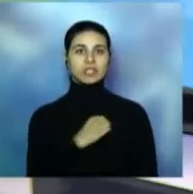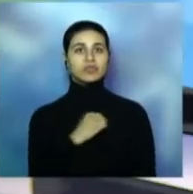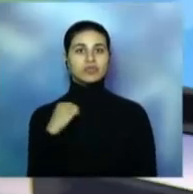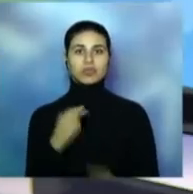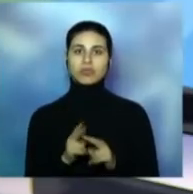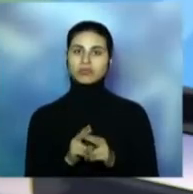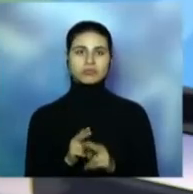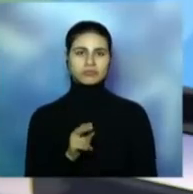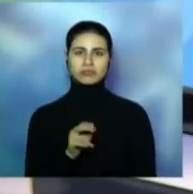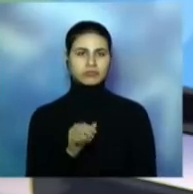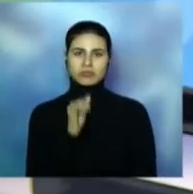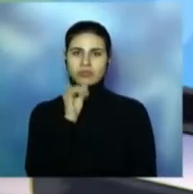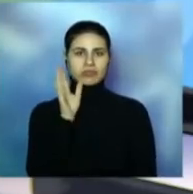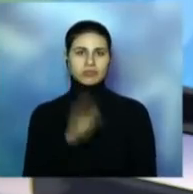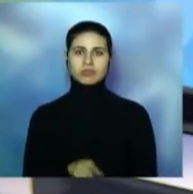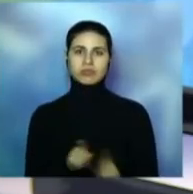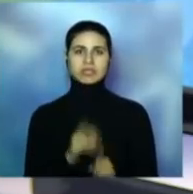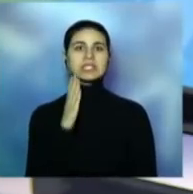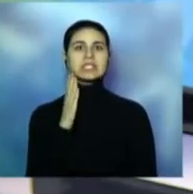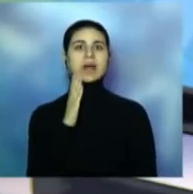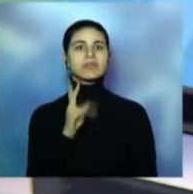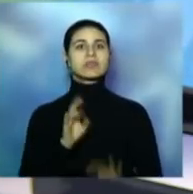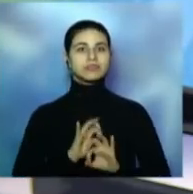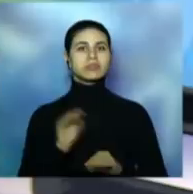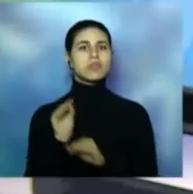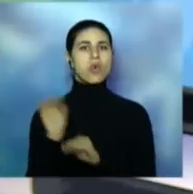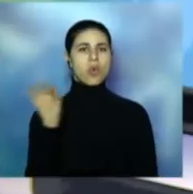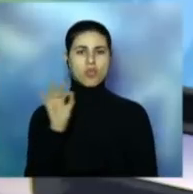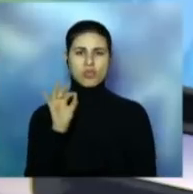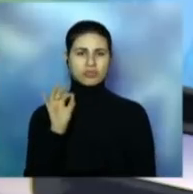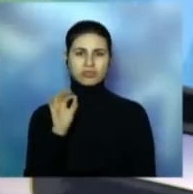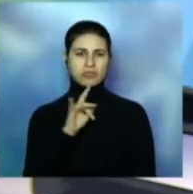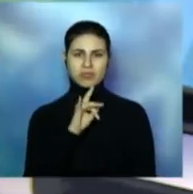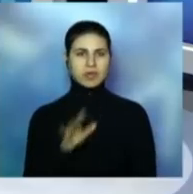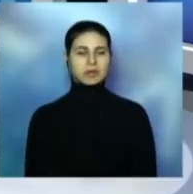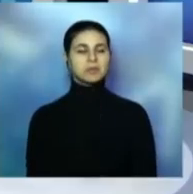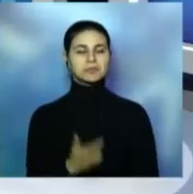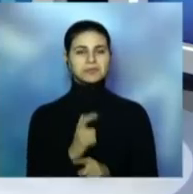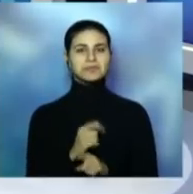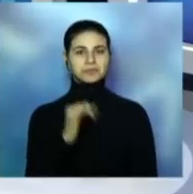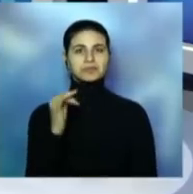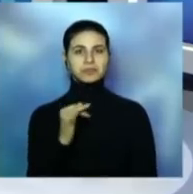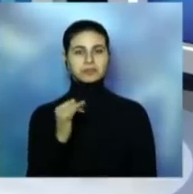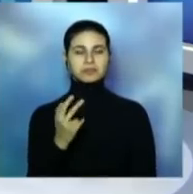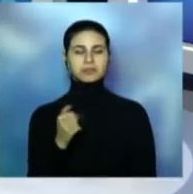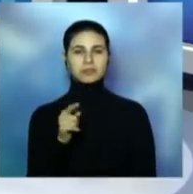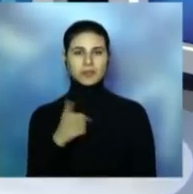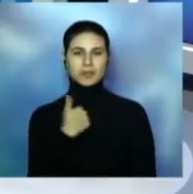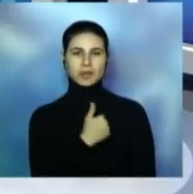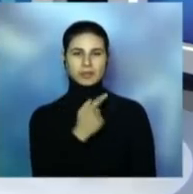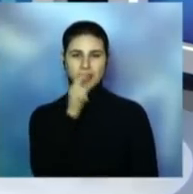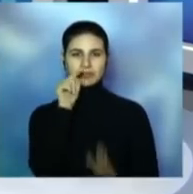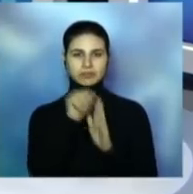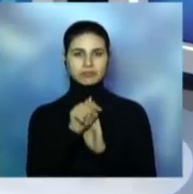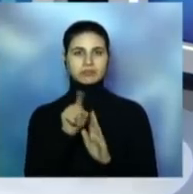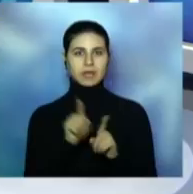გზით წარმოუდგენელია, რომ სინამდვილეში სიღრმისეულად მოვიპოვოთ. ძალიან კარგი ფრაზა თქვით, მე ჩაგერთვებით ნებას მივცემ